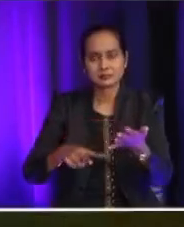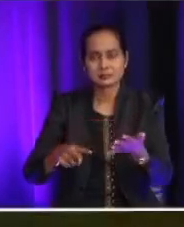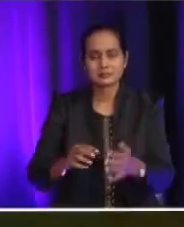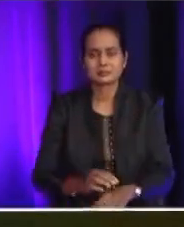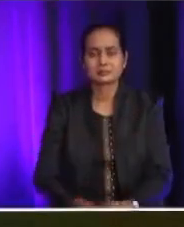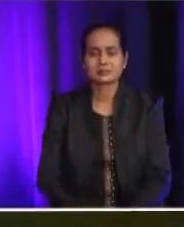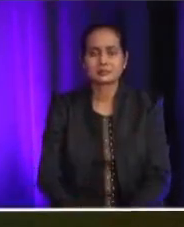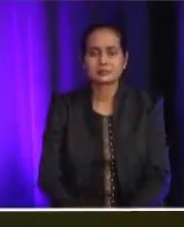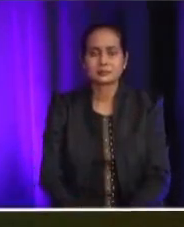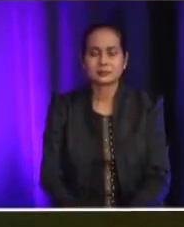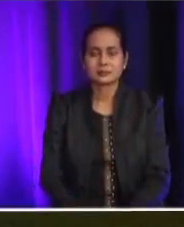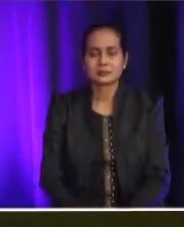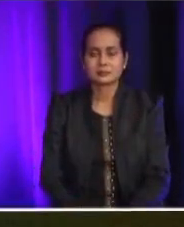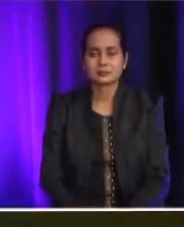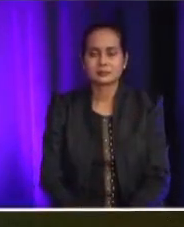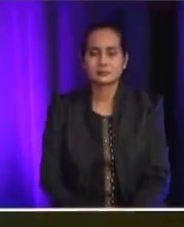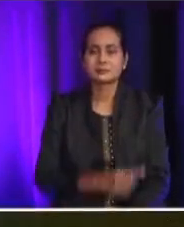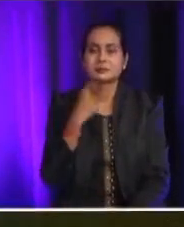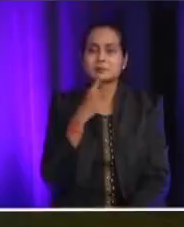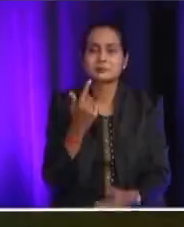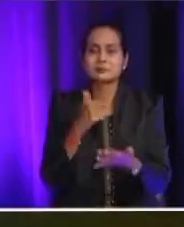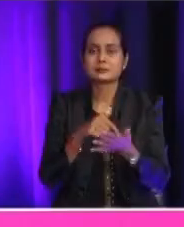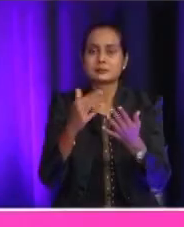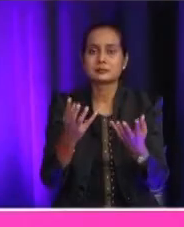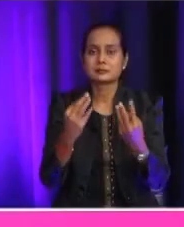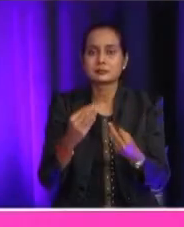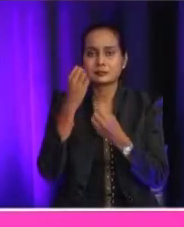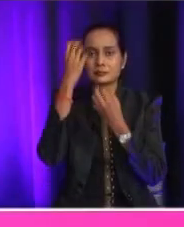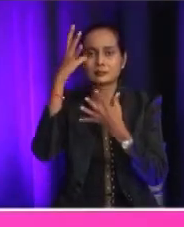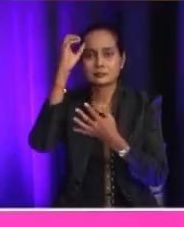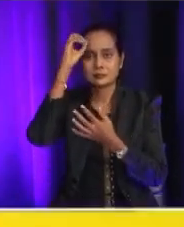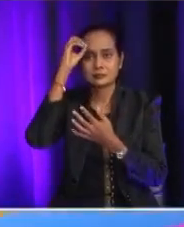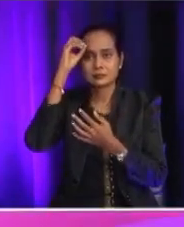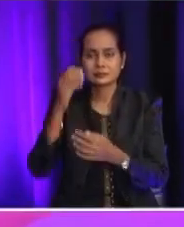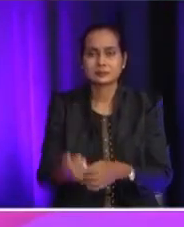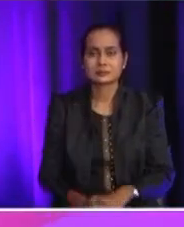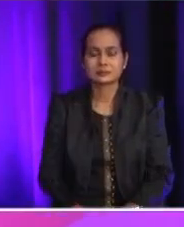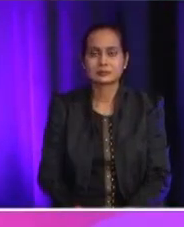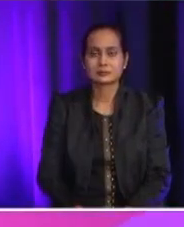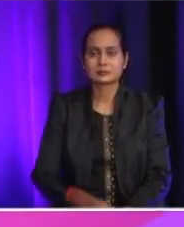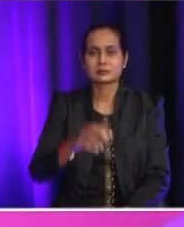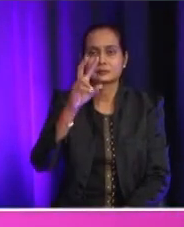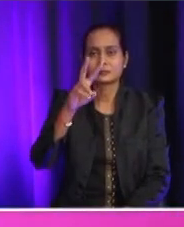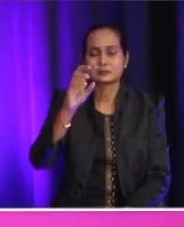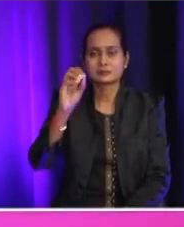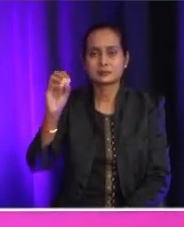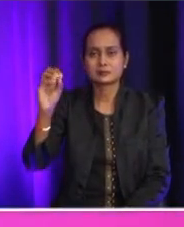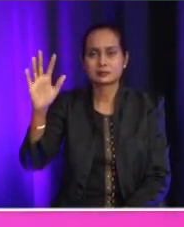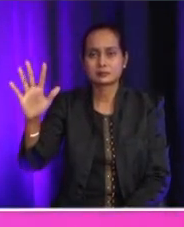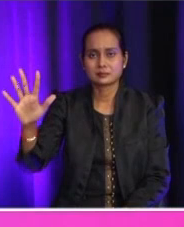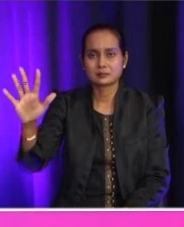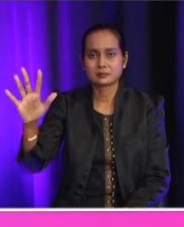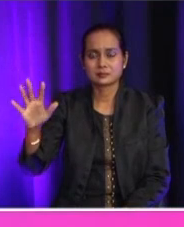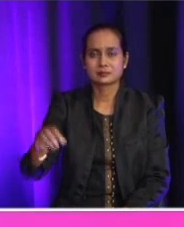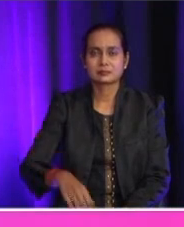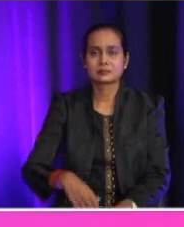Okey, siapa nak berikan pandangan? Ya, Adania, silakan. Pada tahun 2005, setiap rakyat Malaysia membaca purata 2